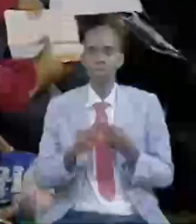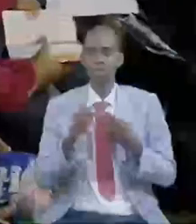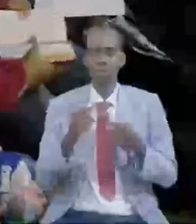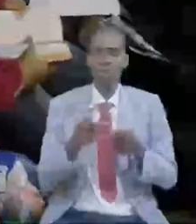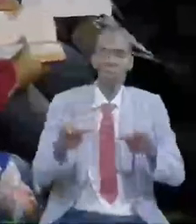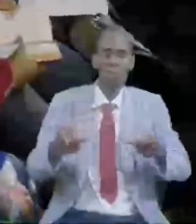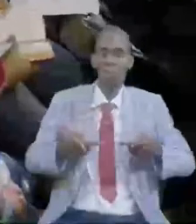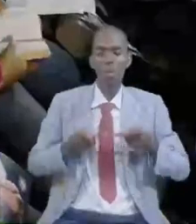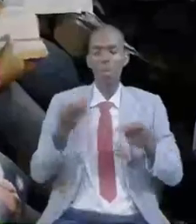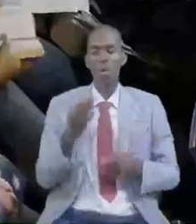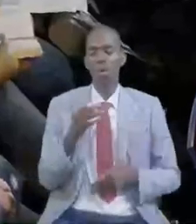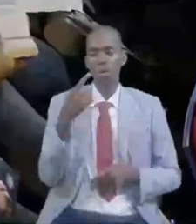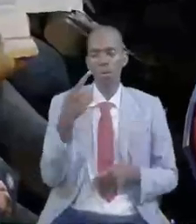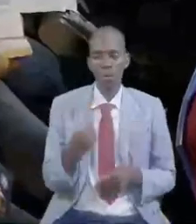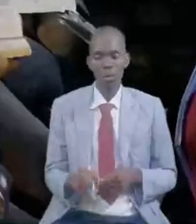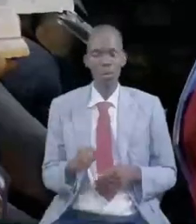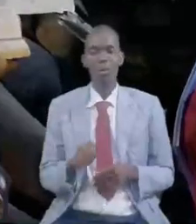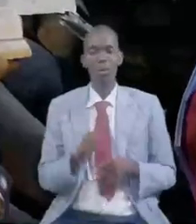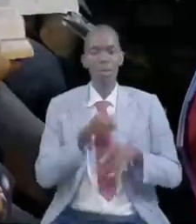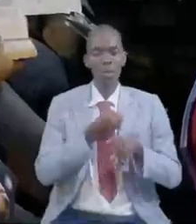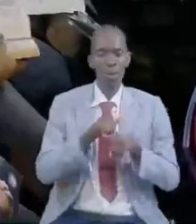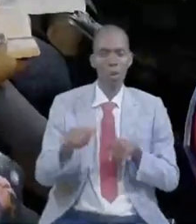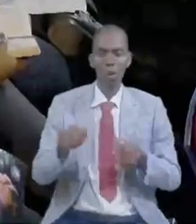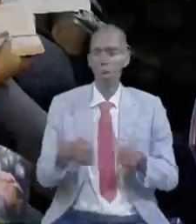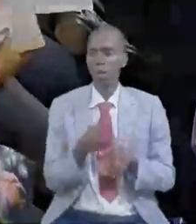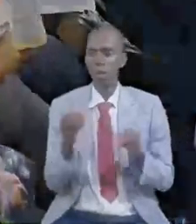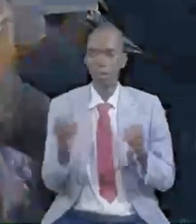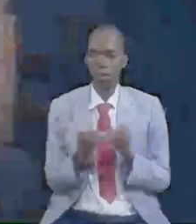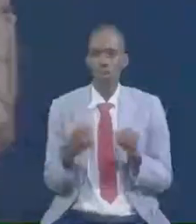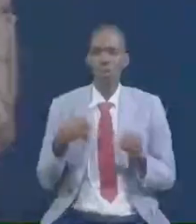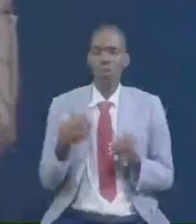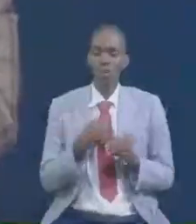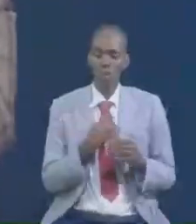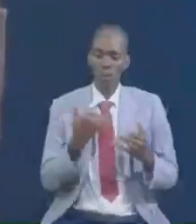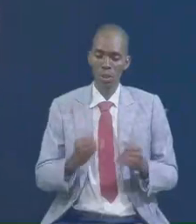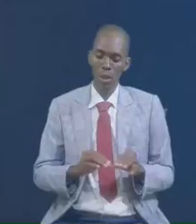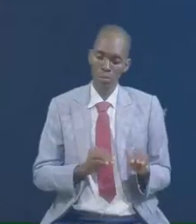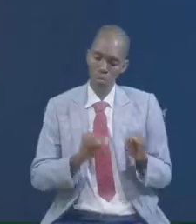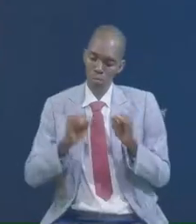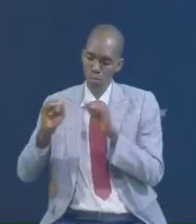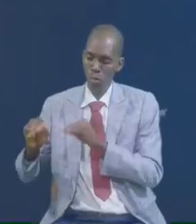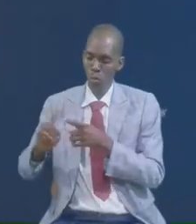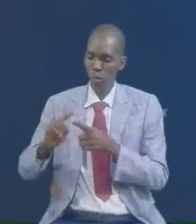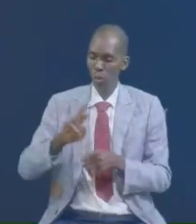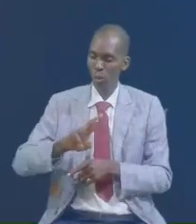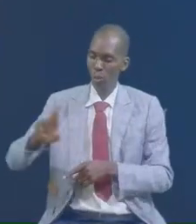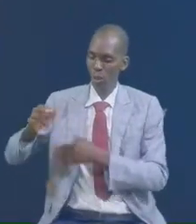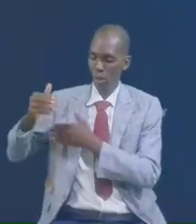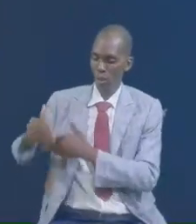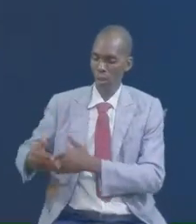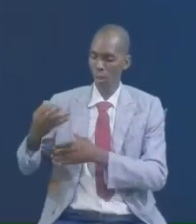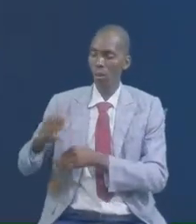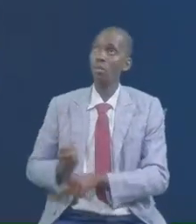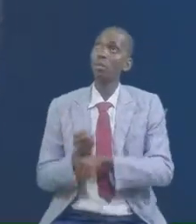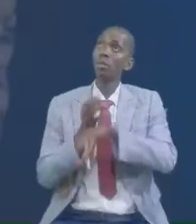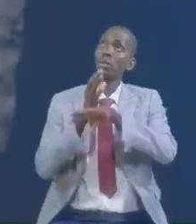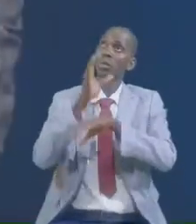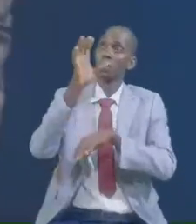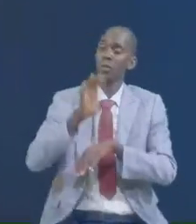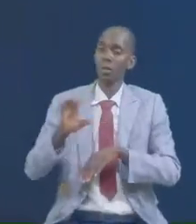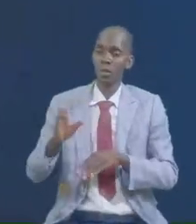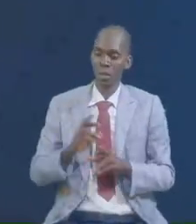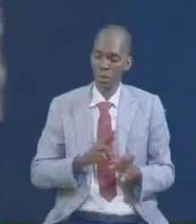des malédictions. Nous traversons du côté droit du calvaire et le côté droit de la